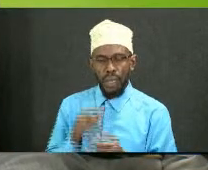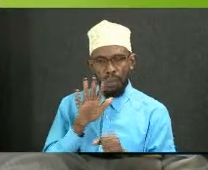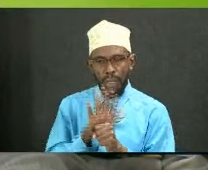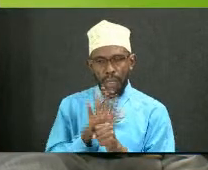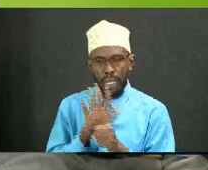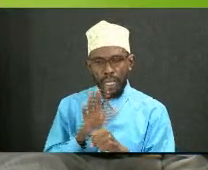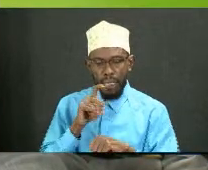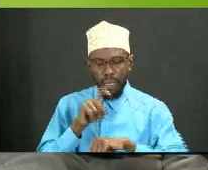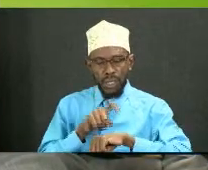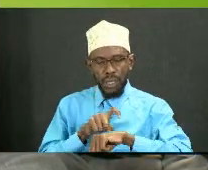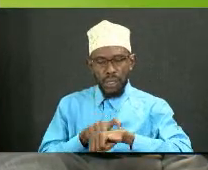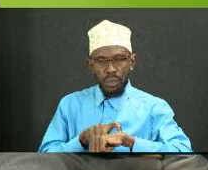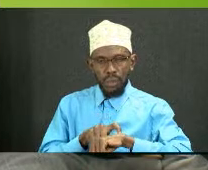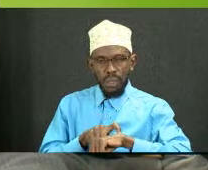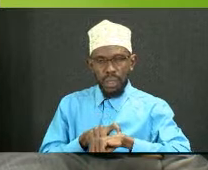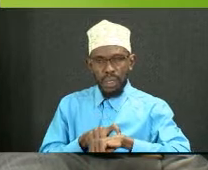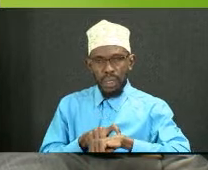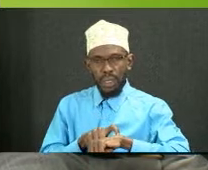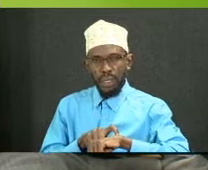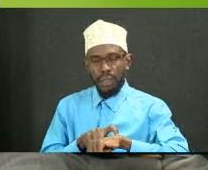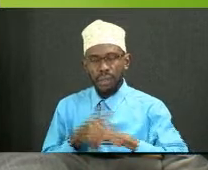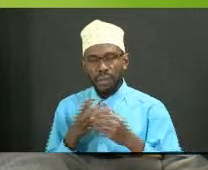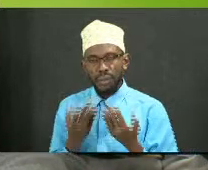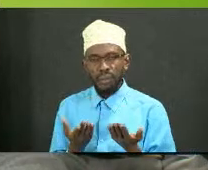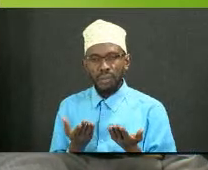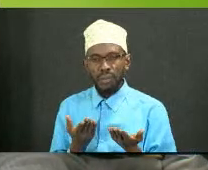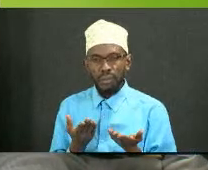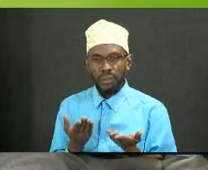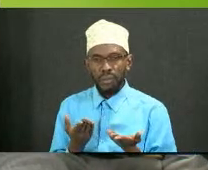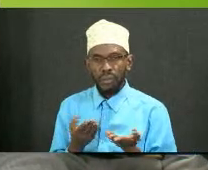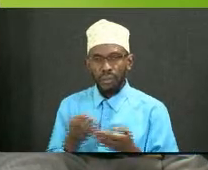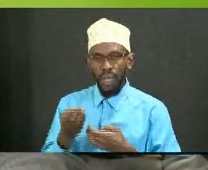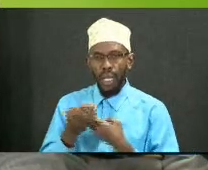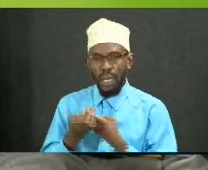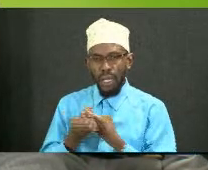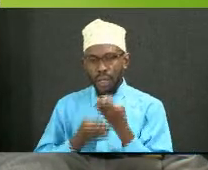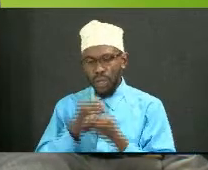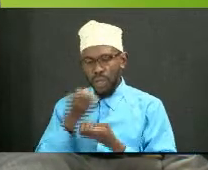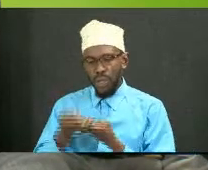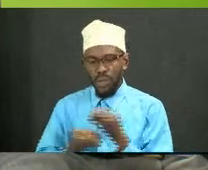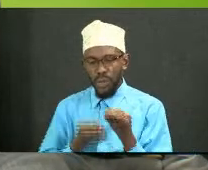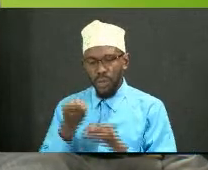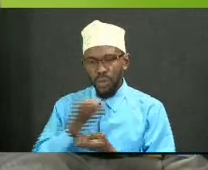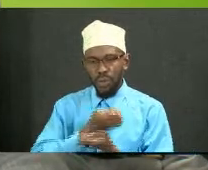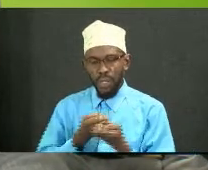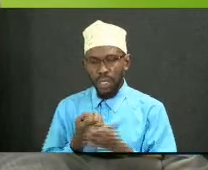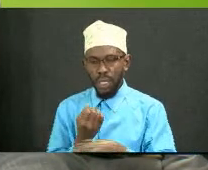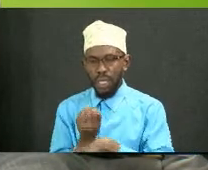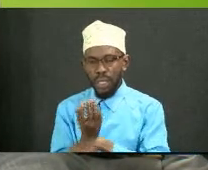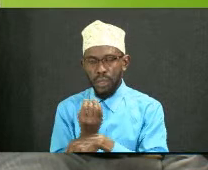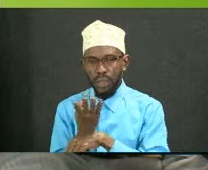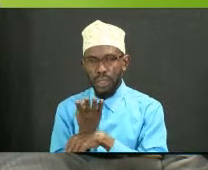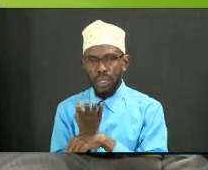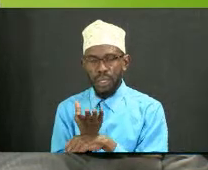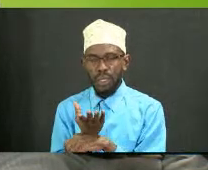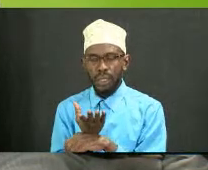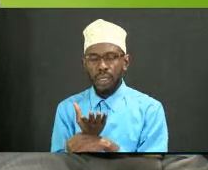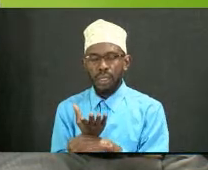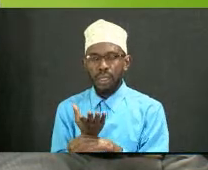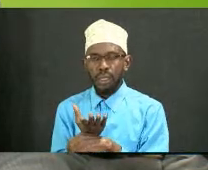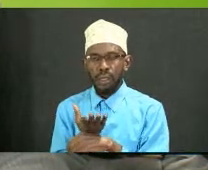nyingi waja hawapati ni taaluma ya kifedha, ama nikisema kwa lugha ya